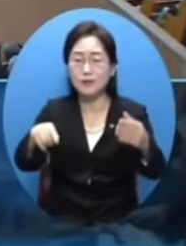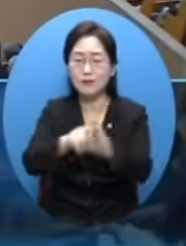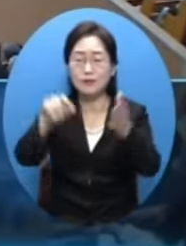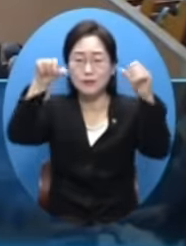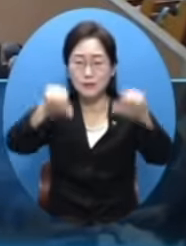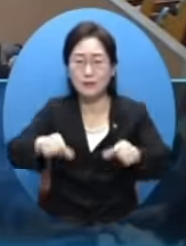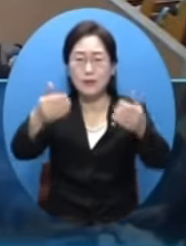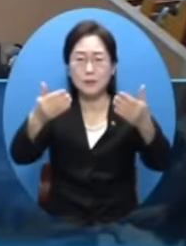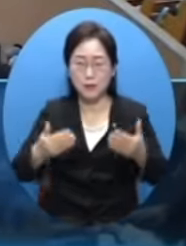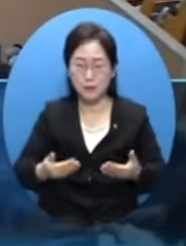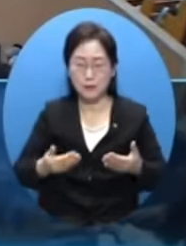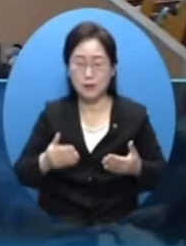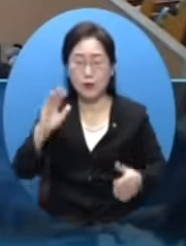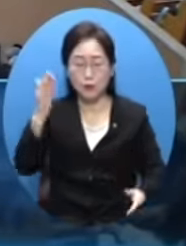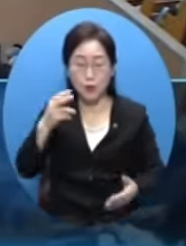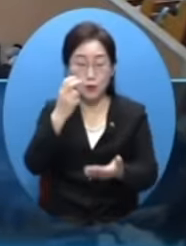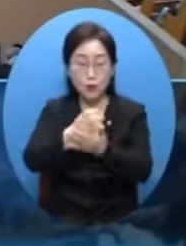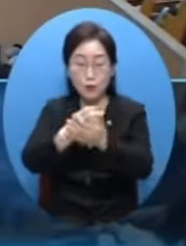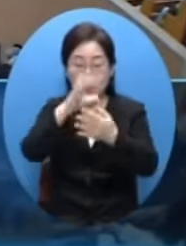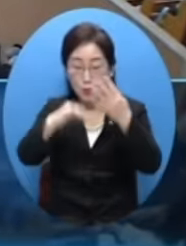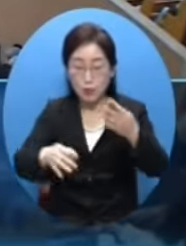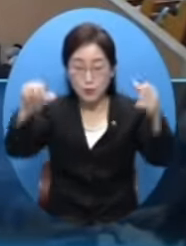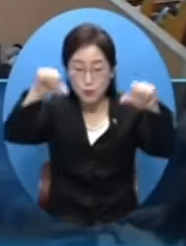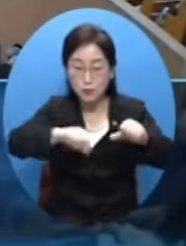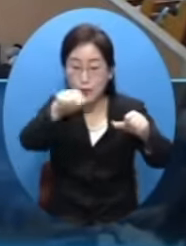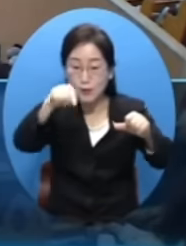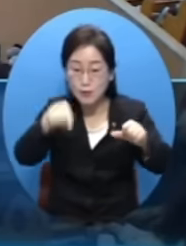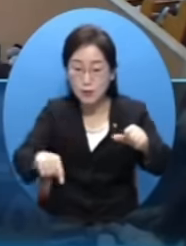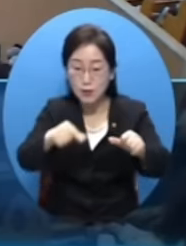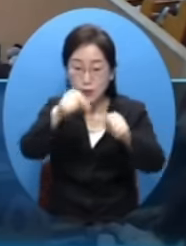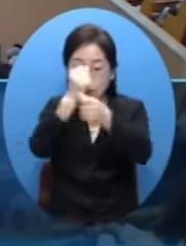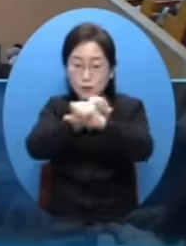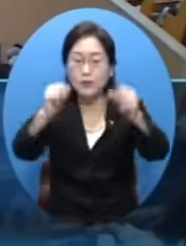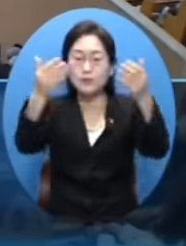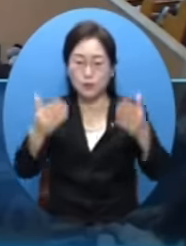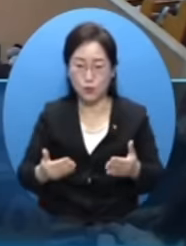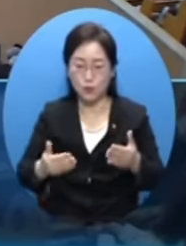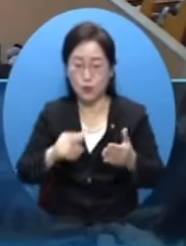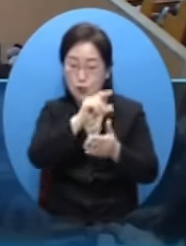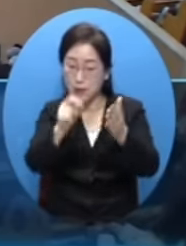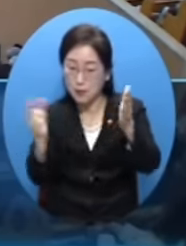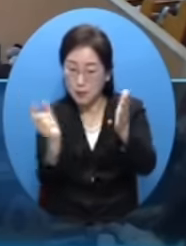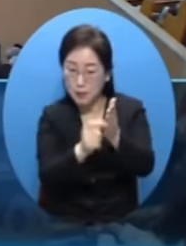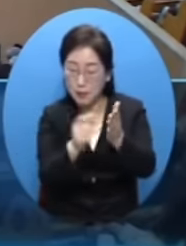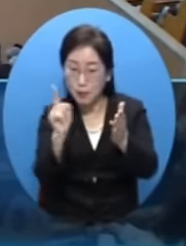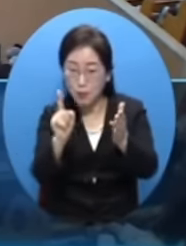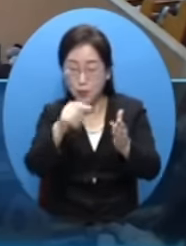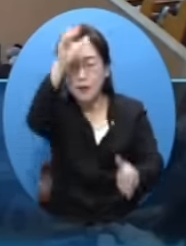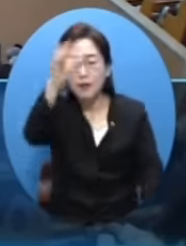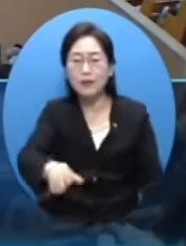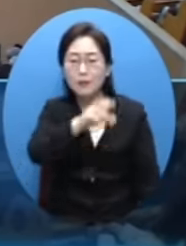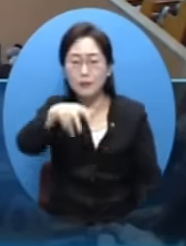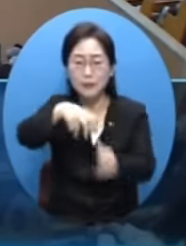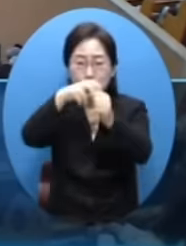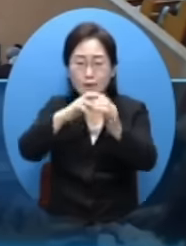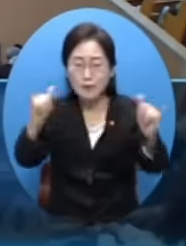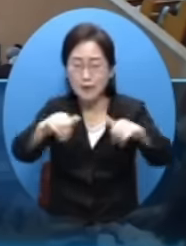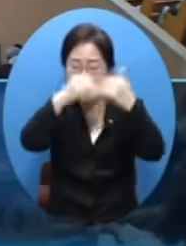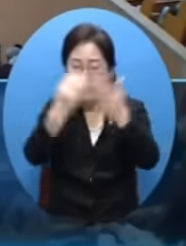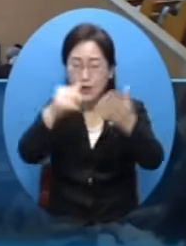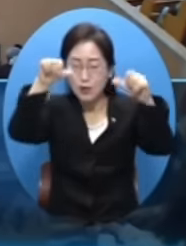저주를 받은 바 되사 율법의 저주에서 우리를 속량하셨으니 기록된 바 나무에 달린 자마다 저주 아래에 있는